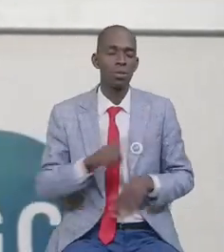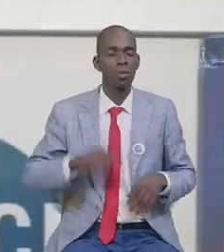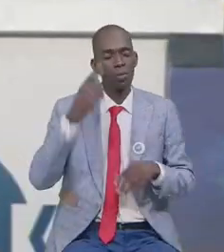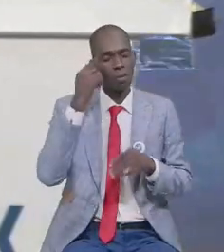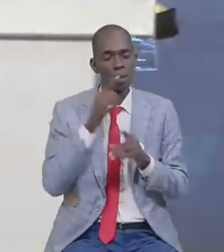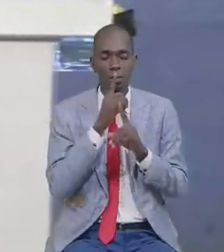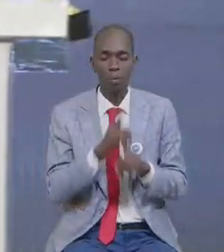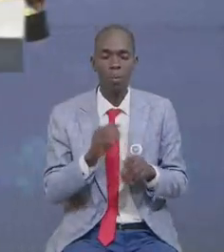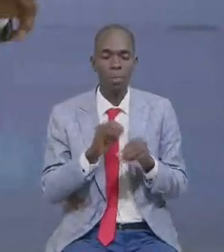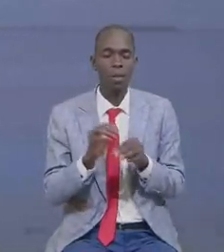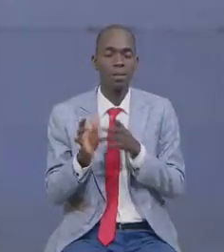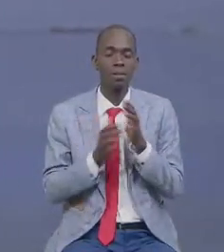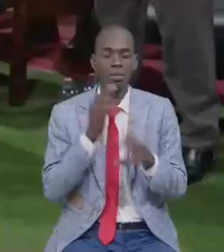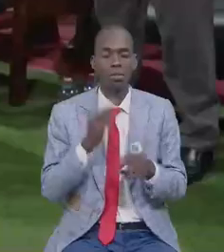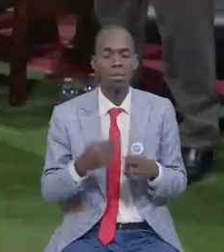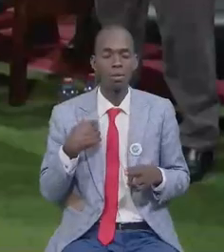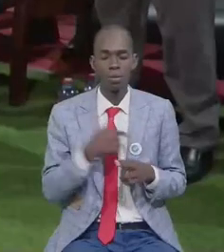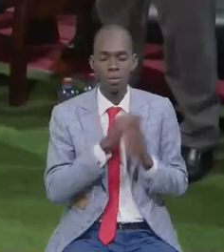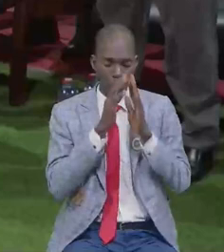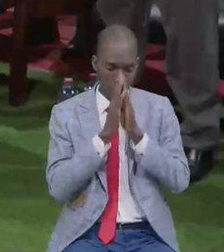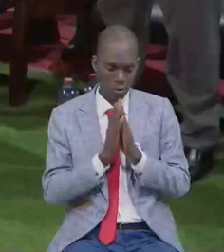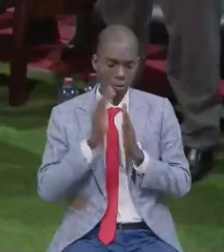de Jésus, nous prions.